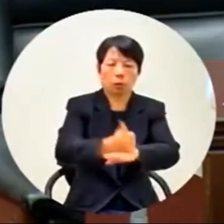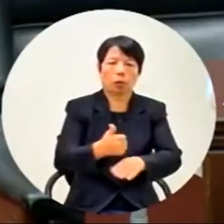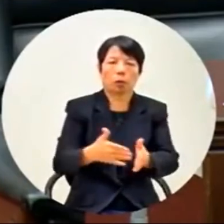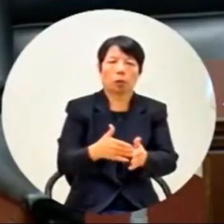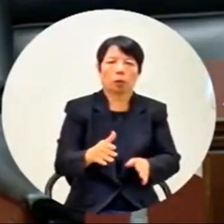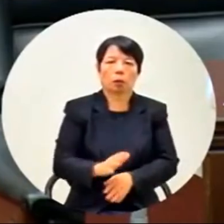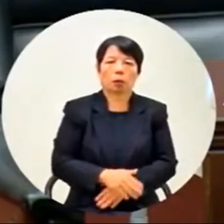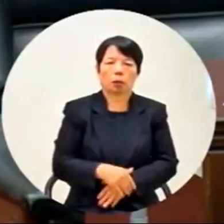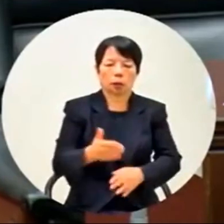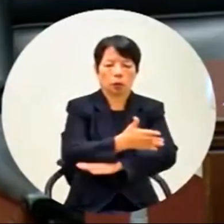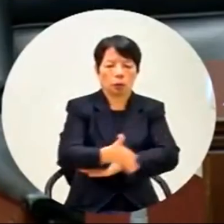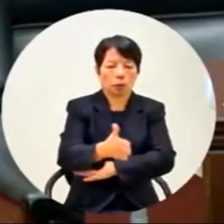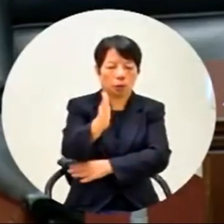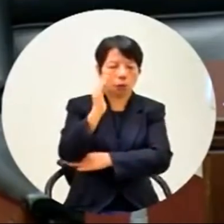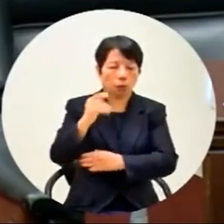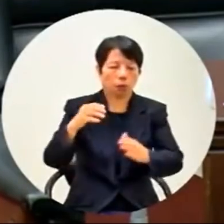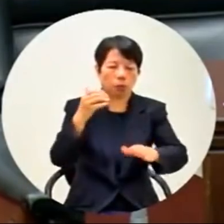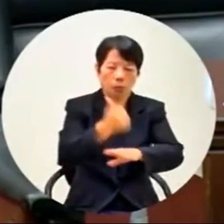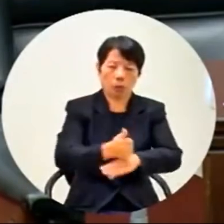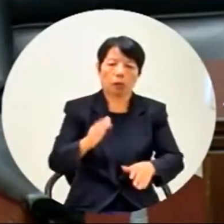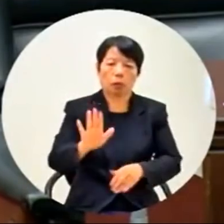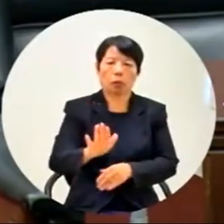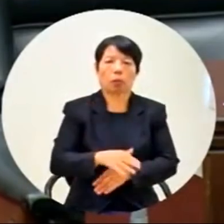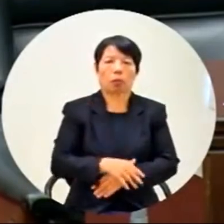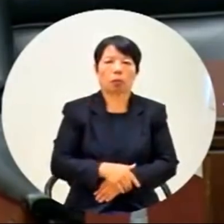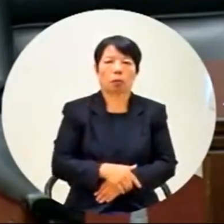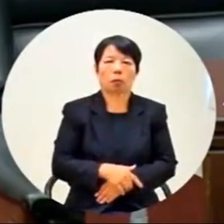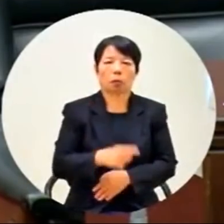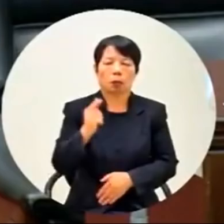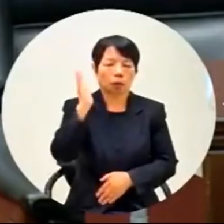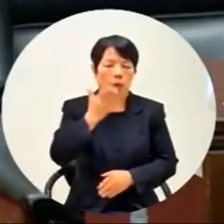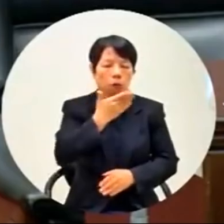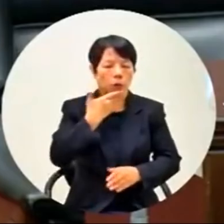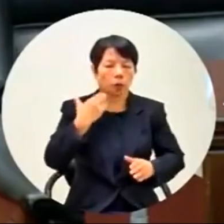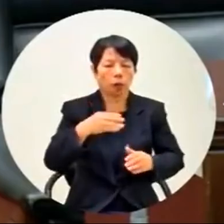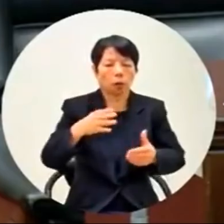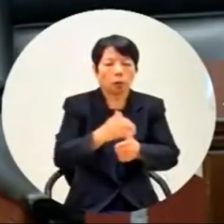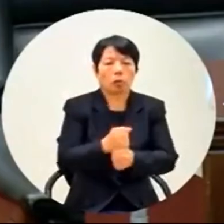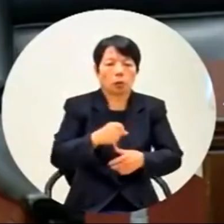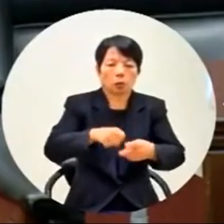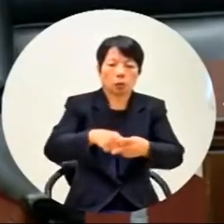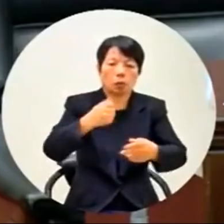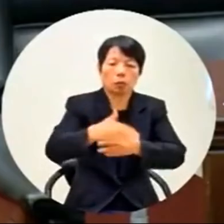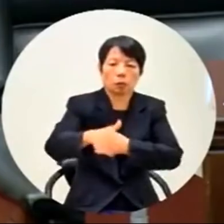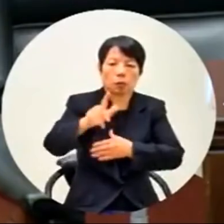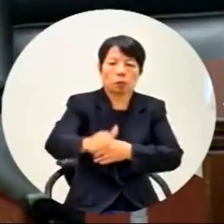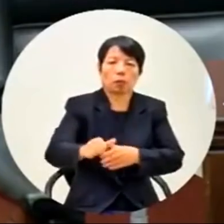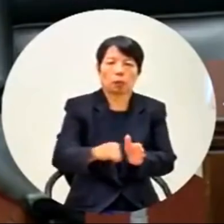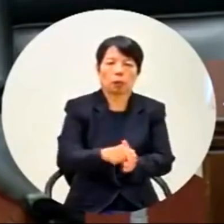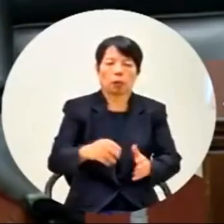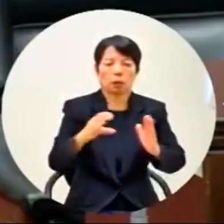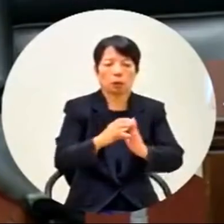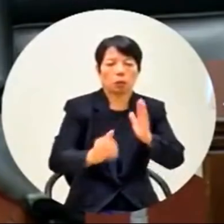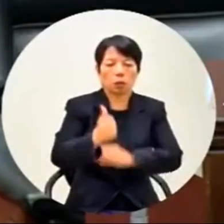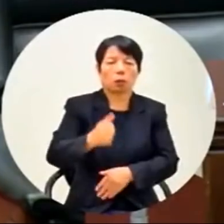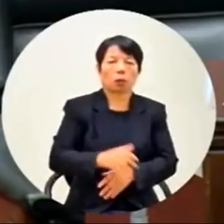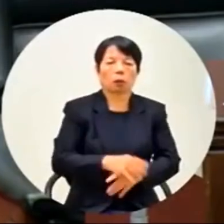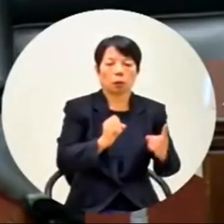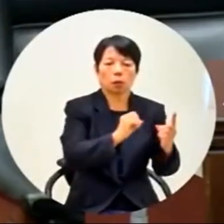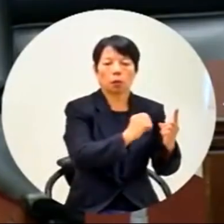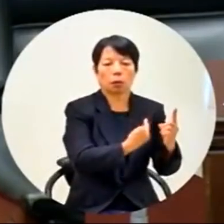们县府里面了，你现在水利局总工程师副局长局长